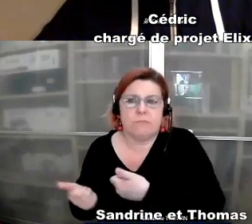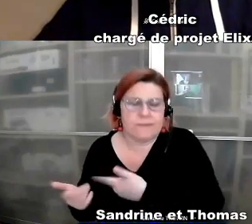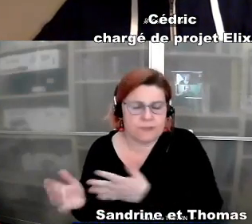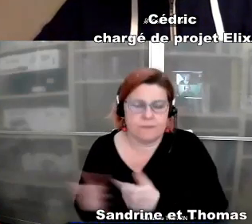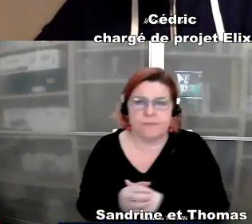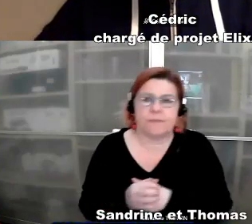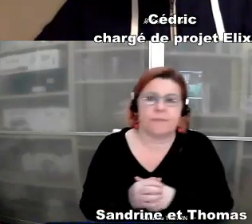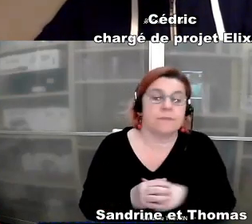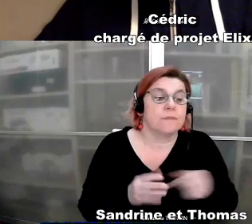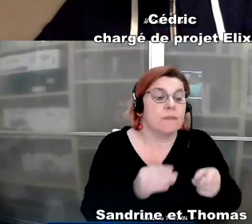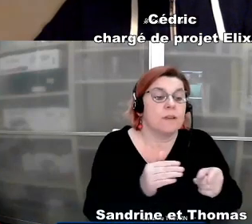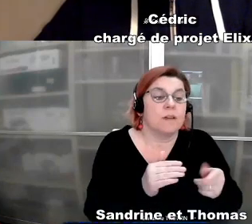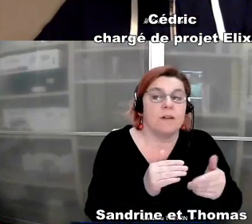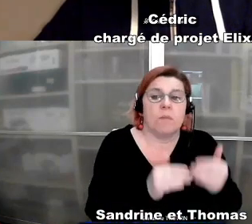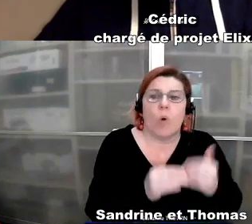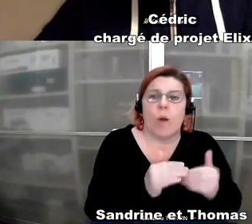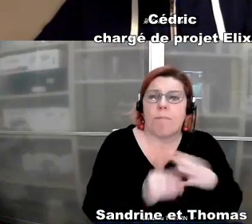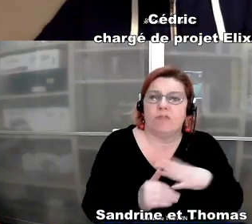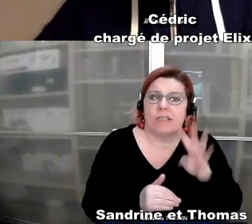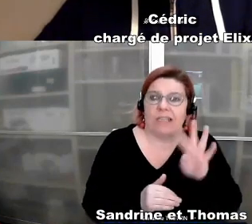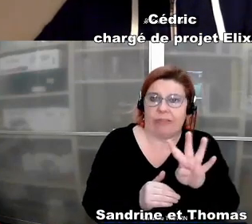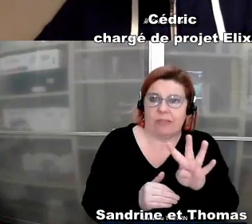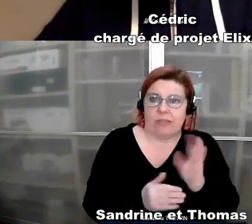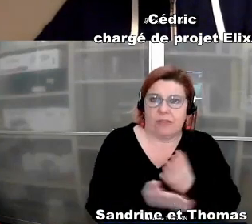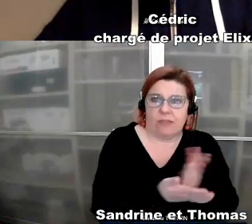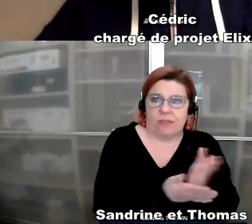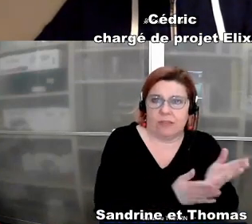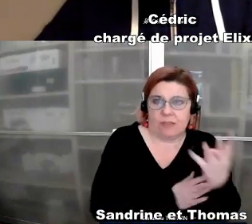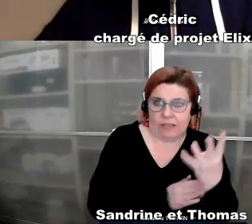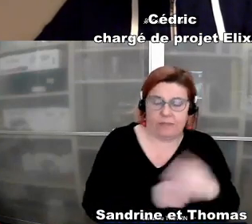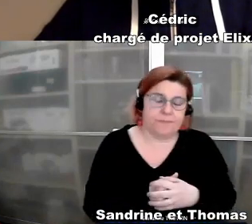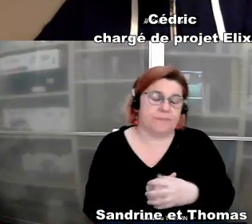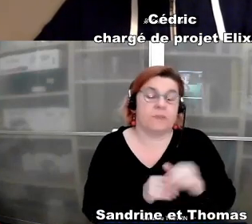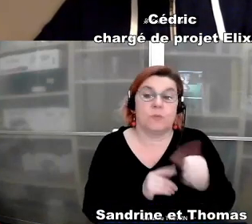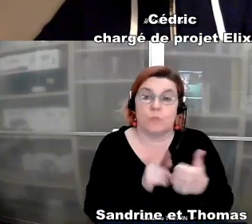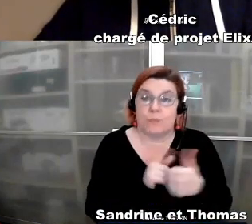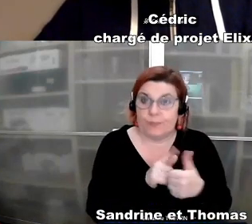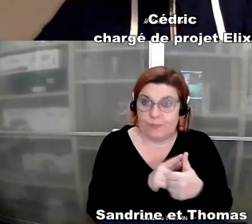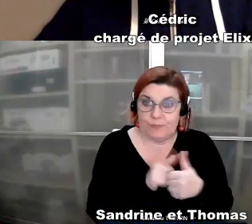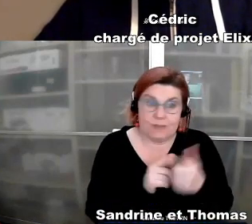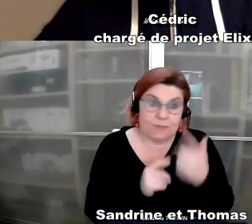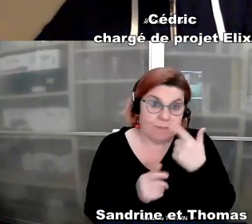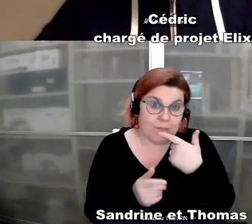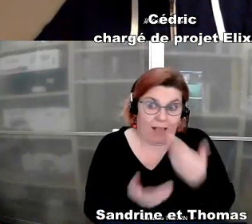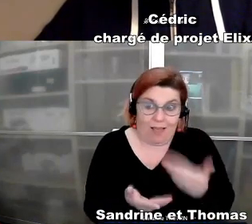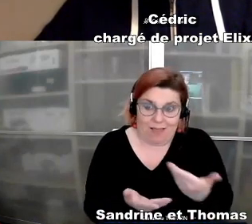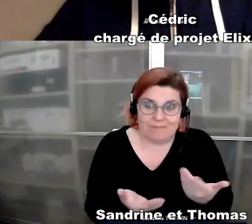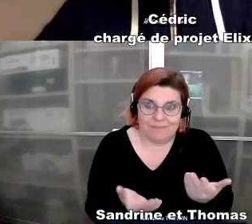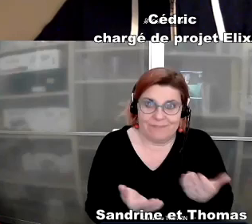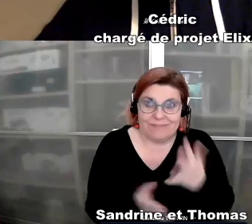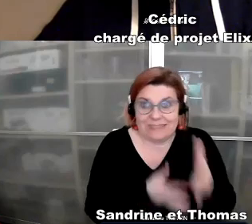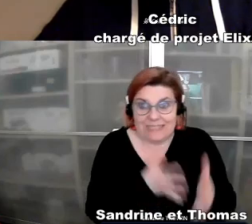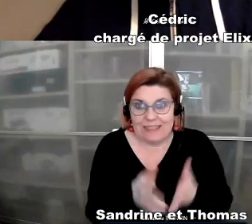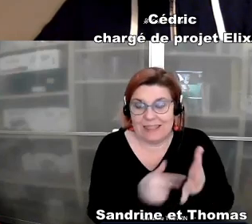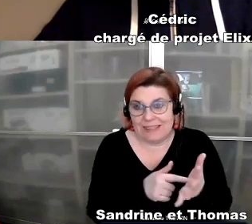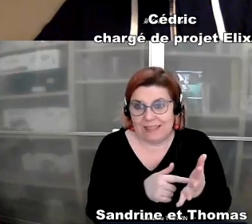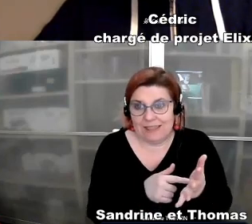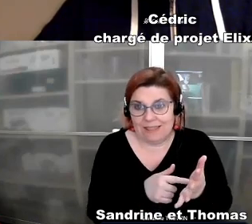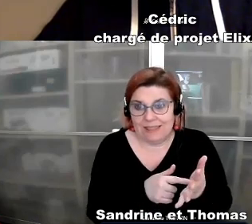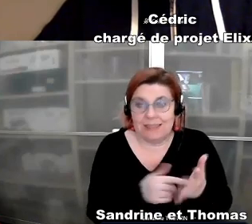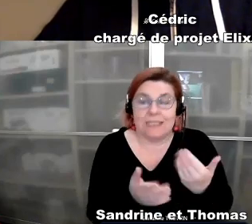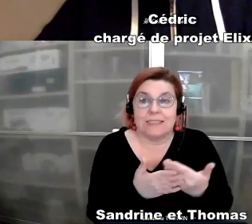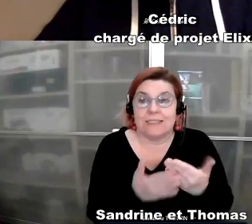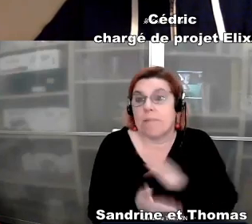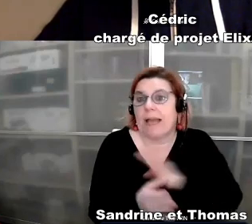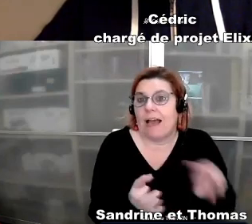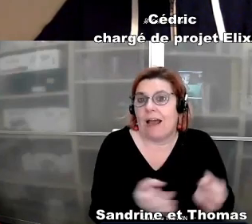Donc, les programmes, ils sont au nombre de quatre. On a quatre grands programmes. Alors, le premier, bah, c'est celui dont on va parler aujourd'hui, hein, c'est la langue des signes. À travers